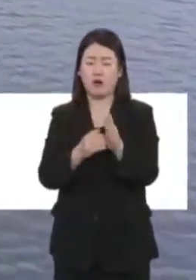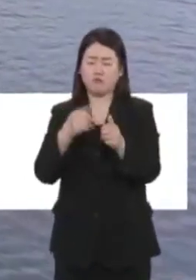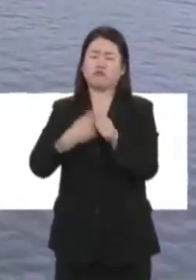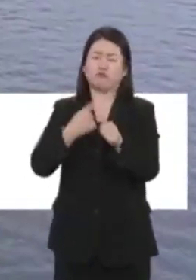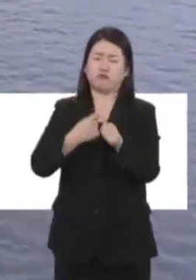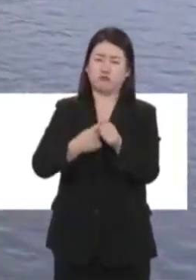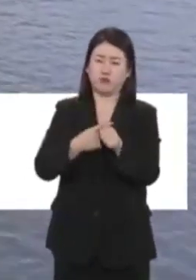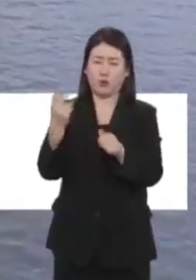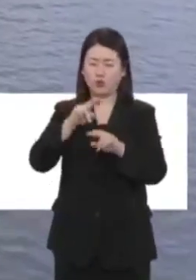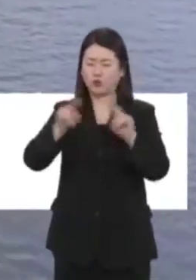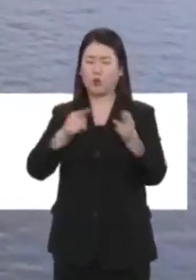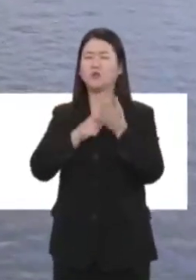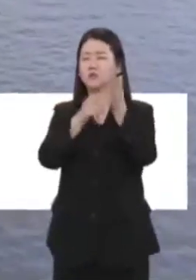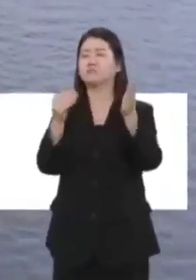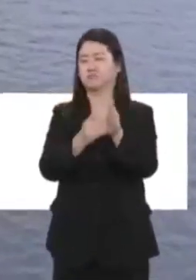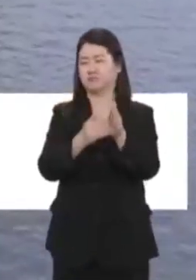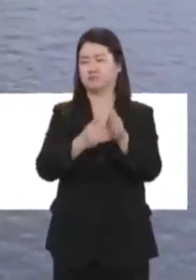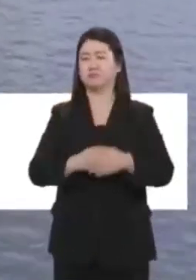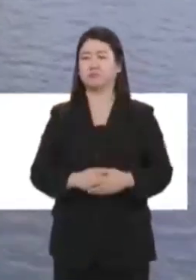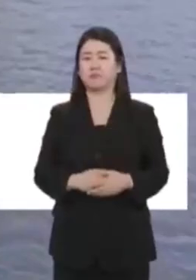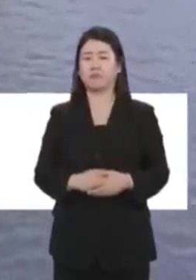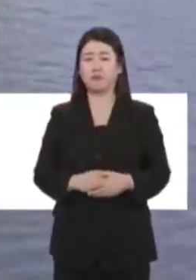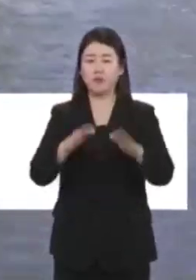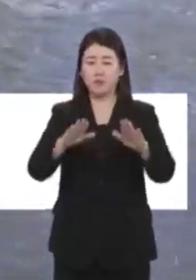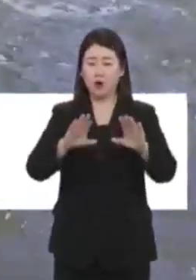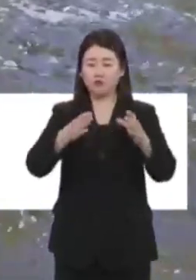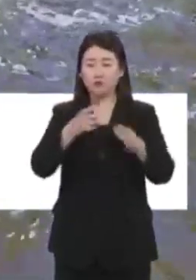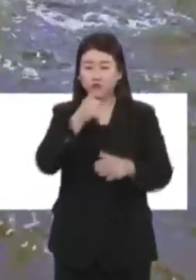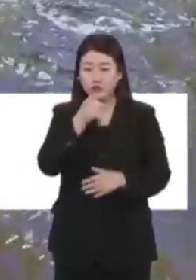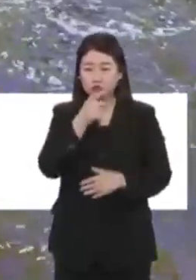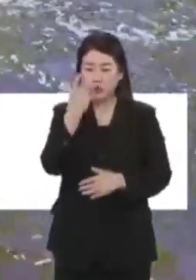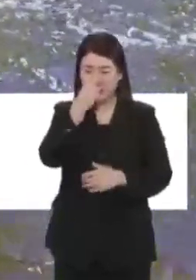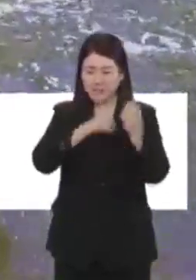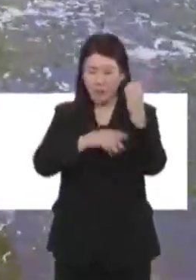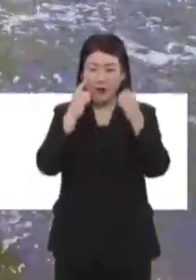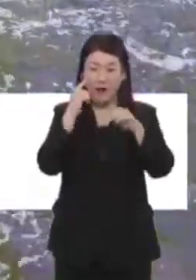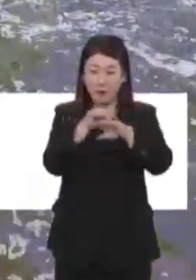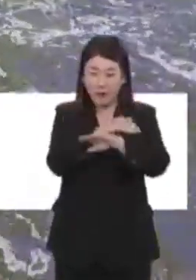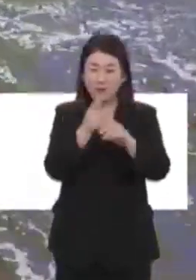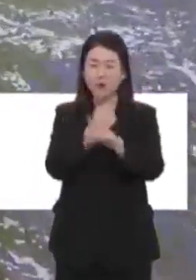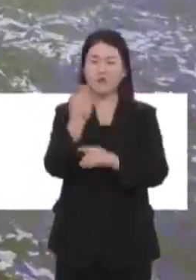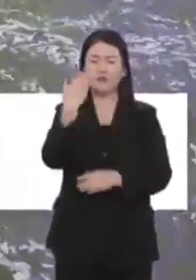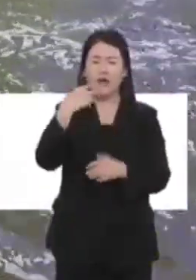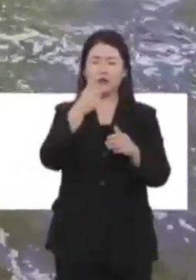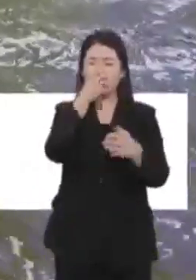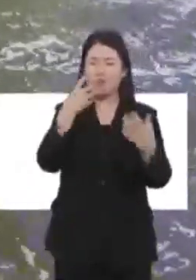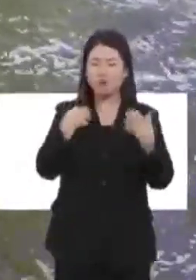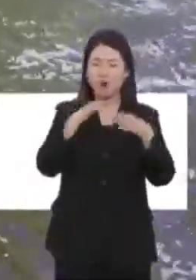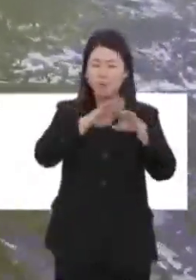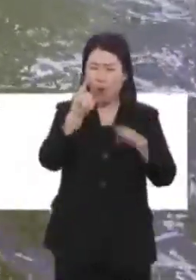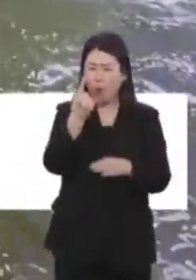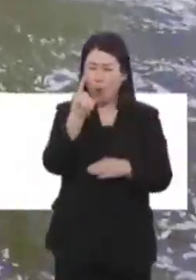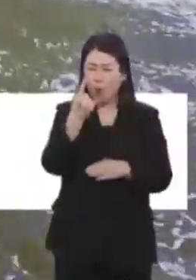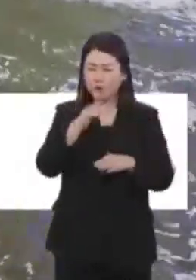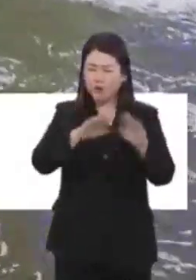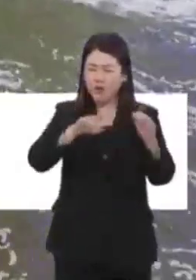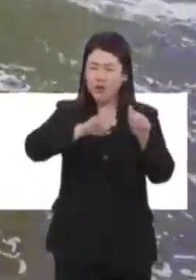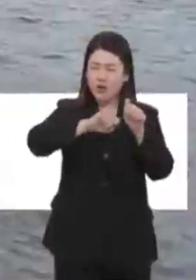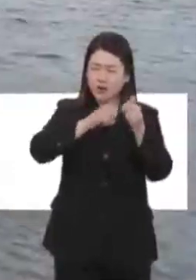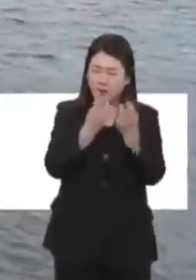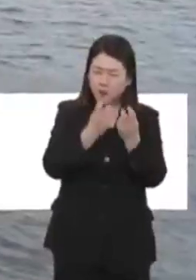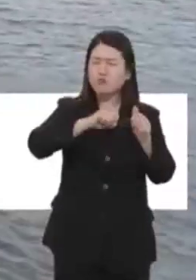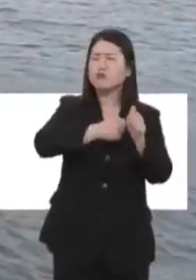목사리 함께 취소 소송을 제기했습니다 이번 국가 물관리 기본계획 변경은 지난 정부의 보 처리방 결정이 무리하게